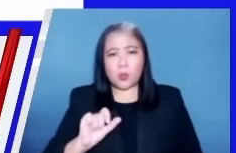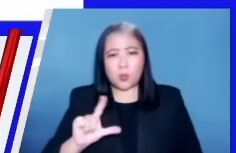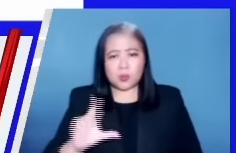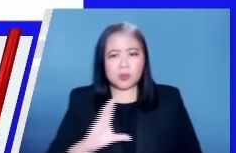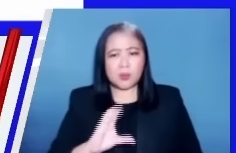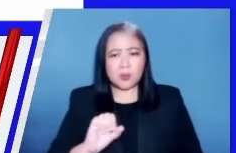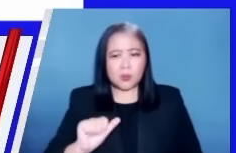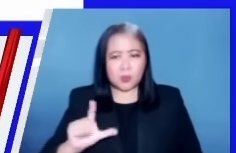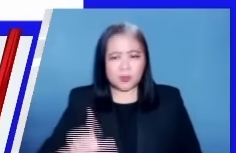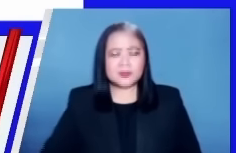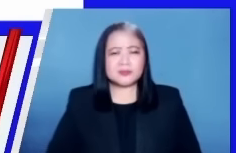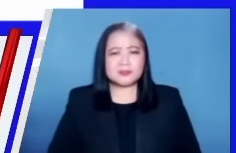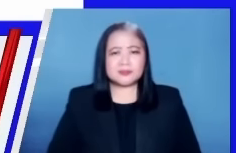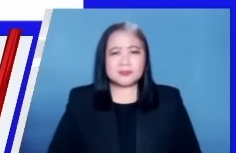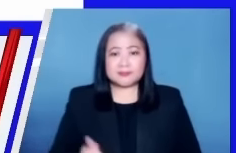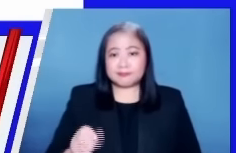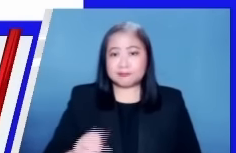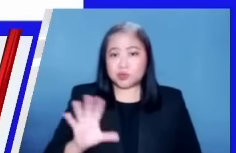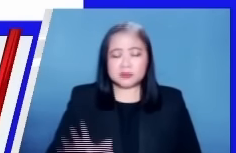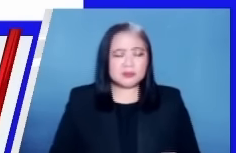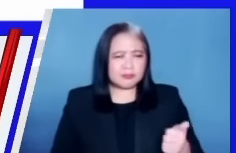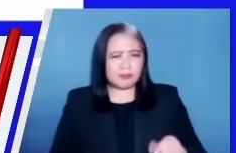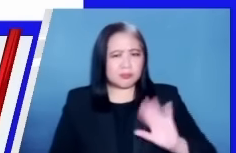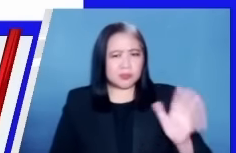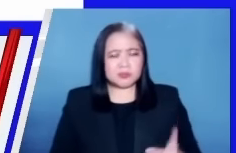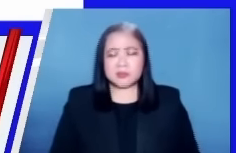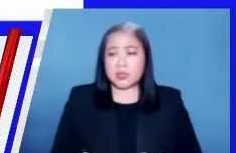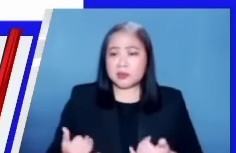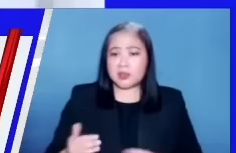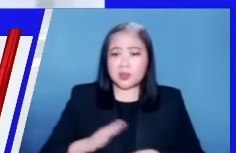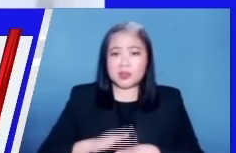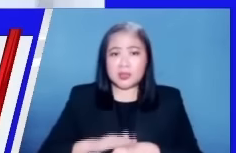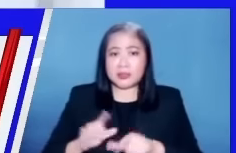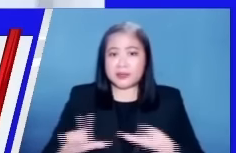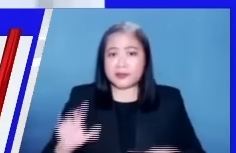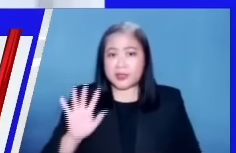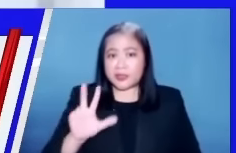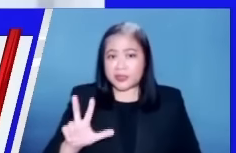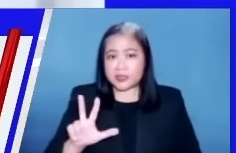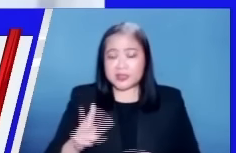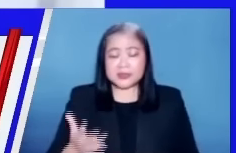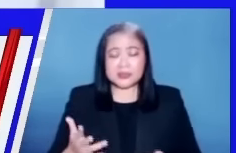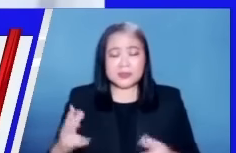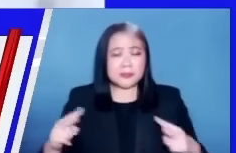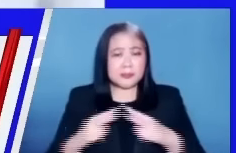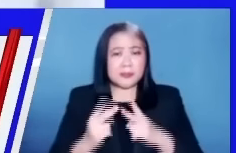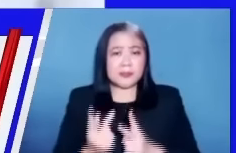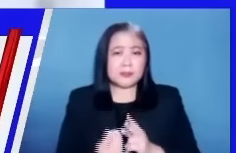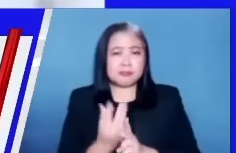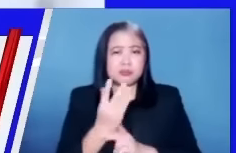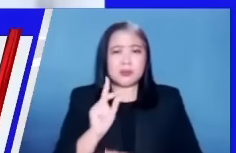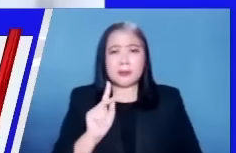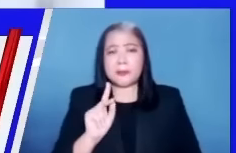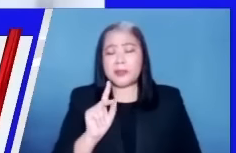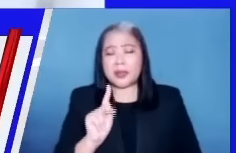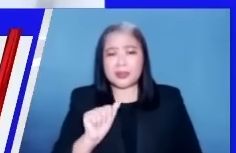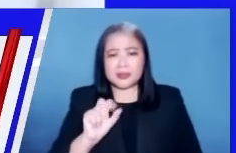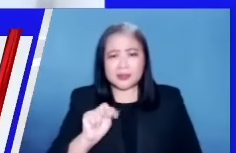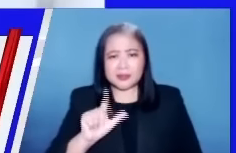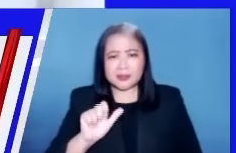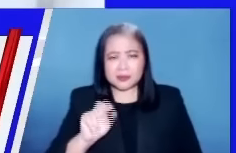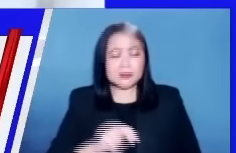umaga din po sa inyo so alert level 3 pa rin po o magmatic unr sa Canlaon hanggang ngayon ah yes Tama po kayo Nasa alert level 3 pa rin